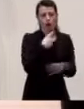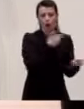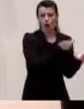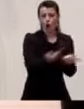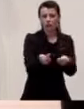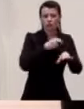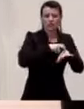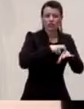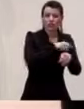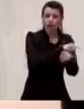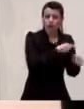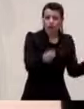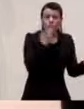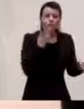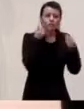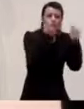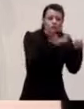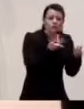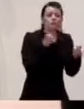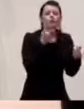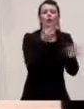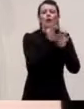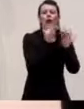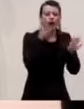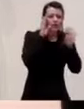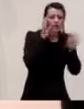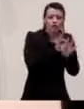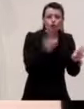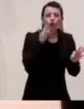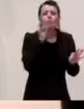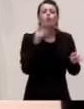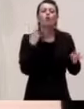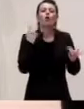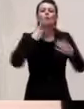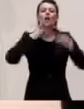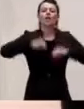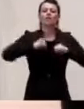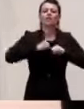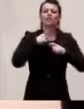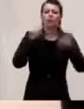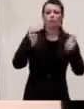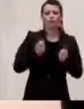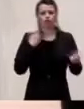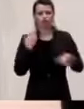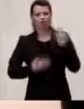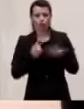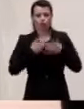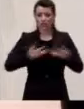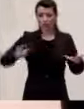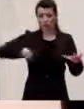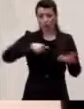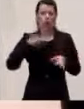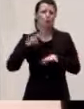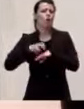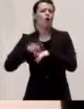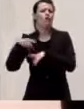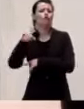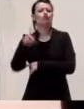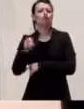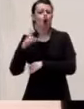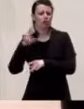riguarda questo passaggio. Dal sistema d'emergenza e urgenza territoriale, poi il dottor Zoli lo dirà meglio di me, ci